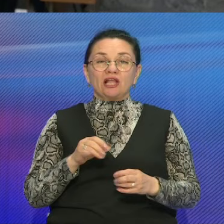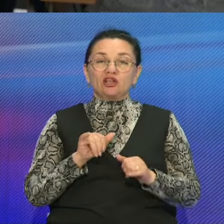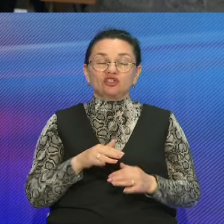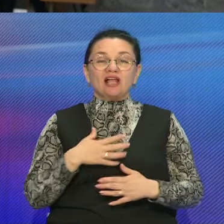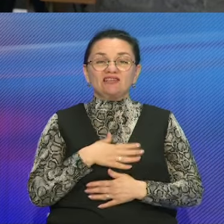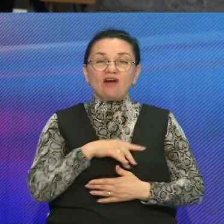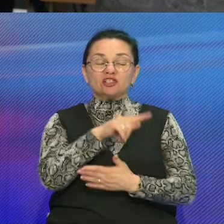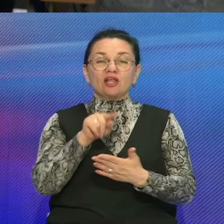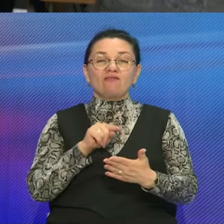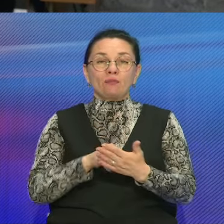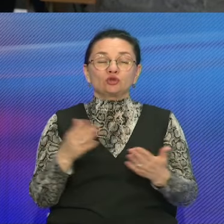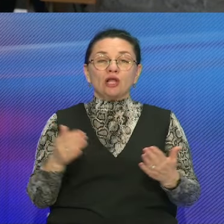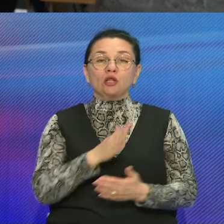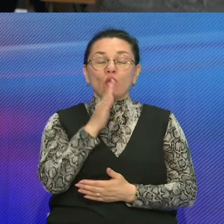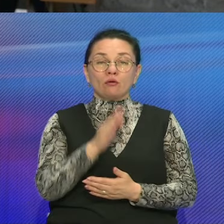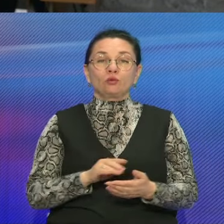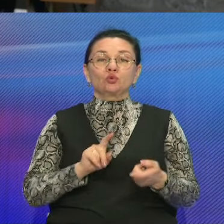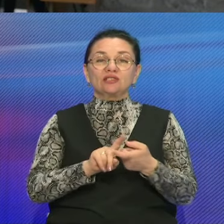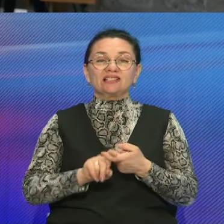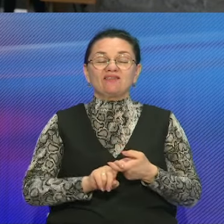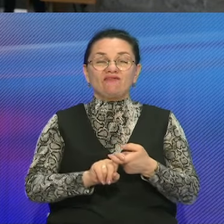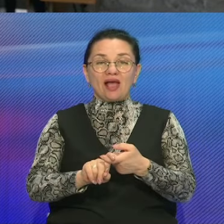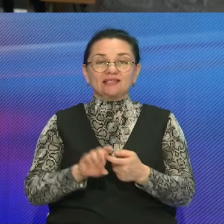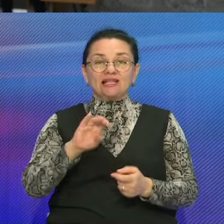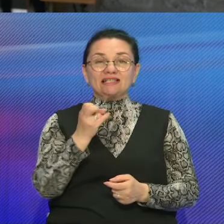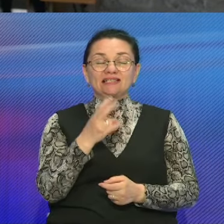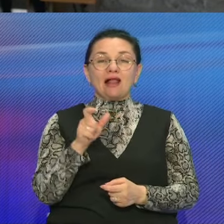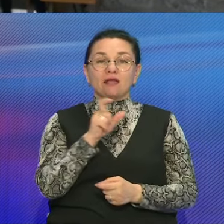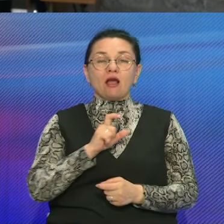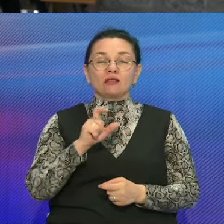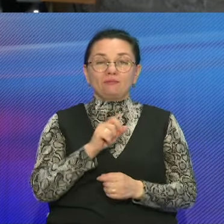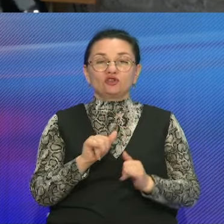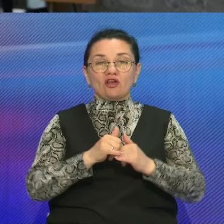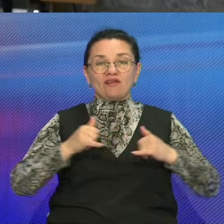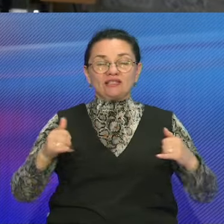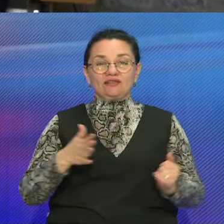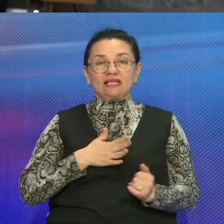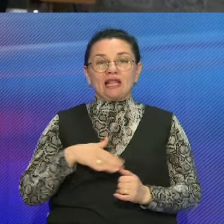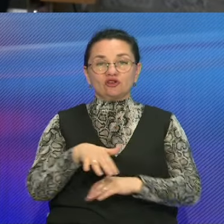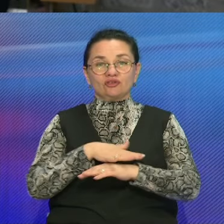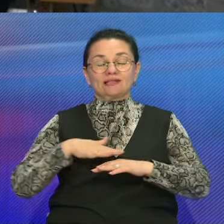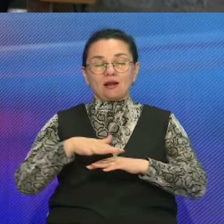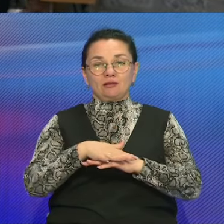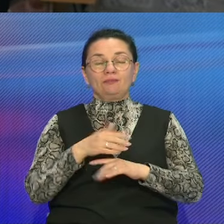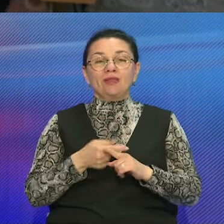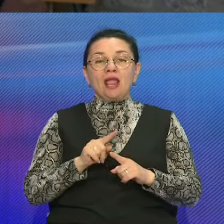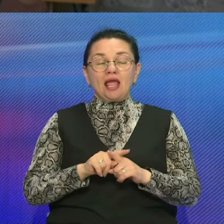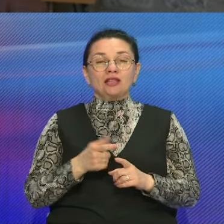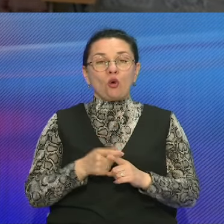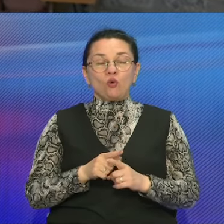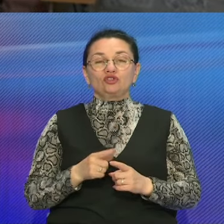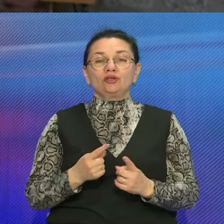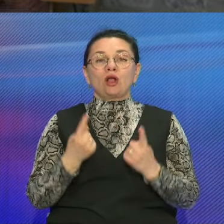вопросы, которые будут связаны с развитием социально-экономического развития нашей страны. Конечно, это знаковое